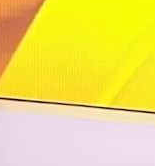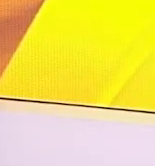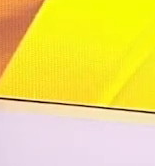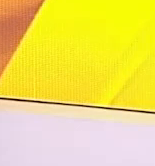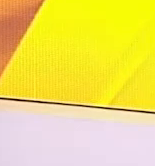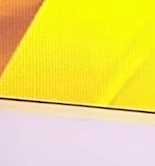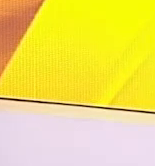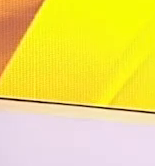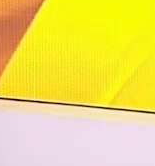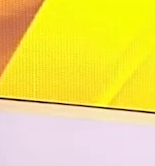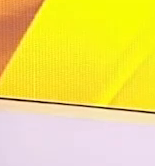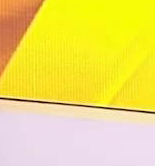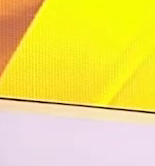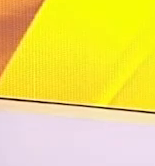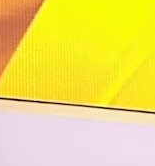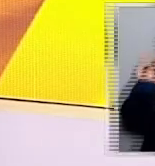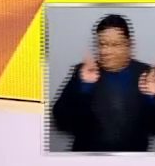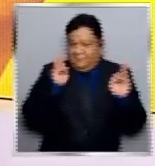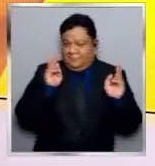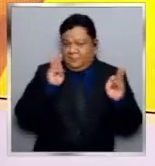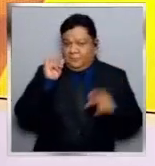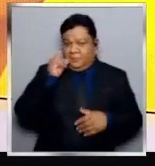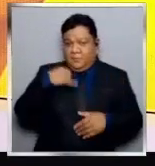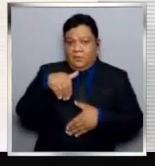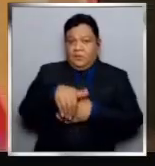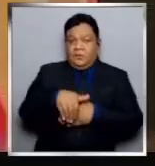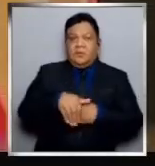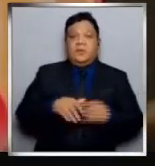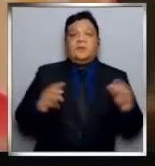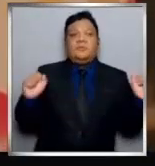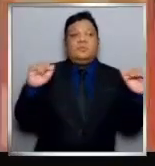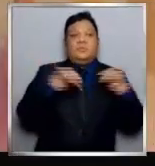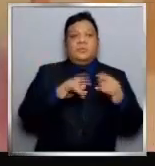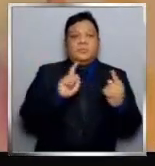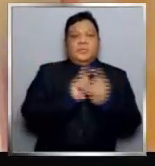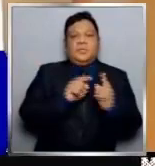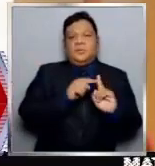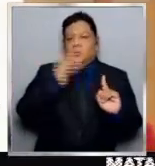Nag-uumapaw sa kilig ang fan meeting kagabi ni Korean superstar Kim Soo-hyun.